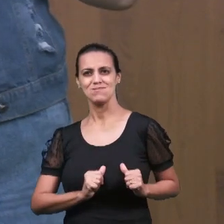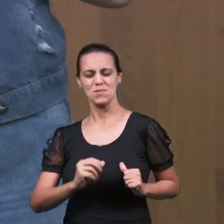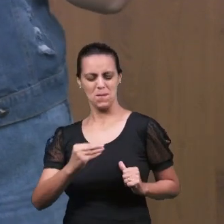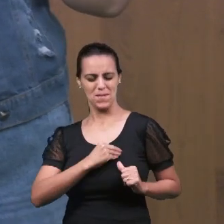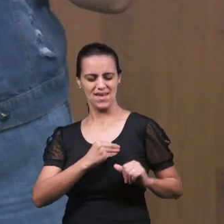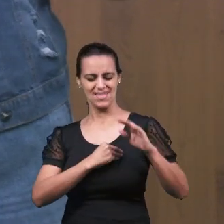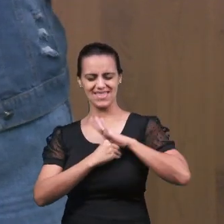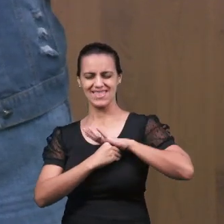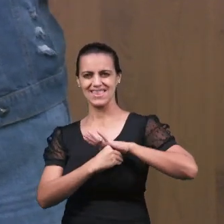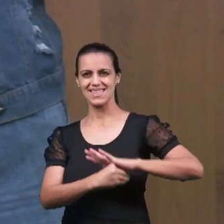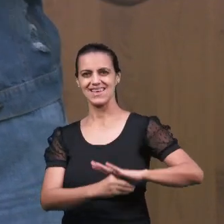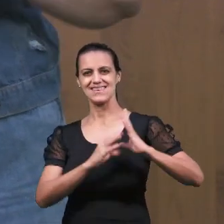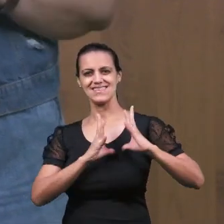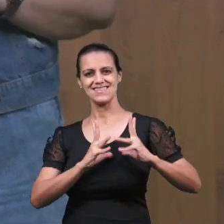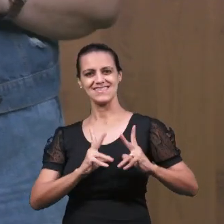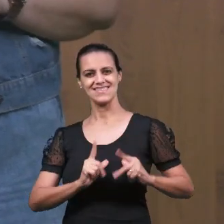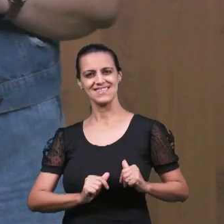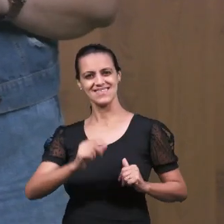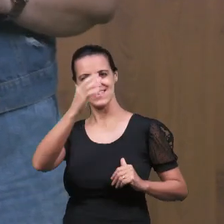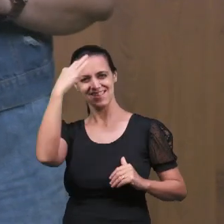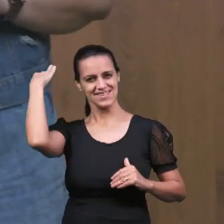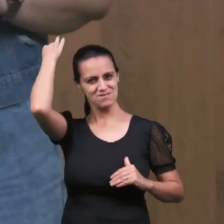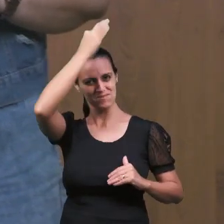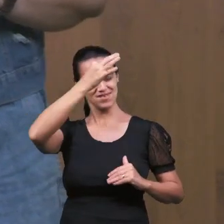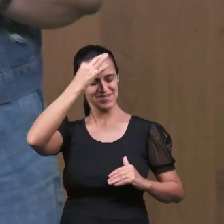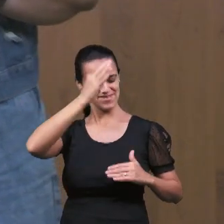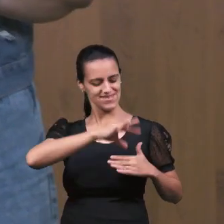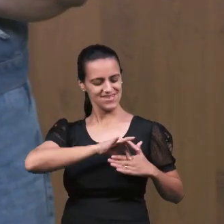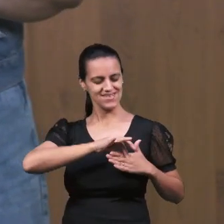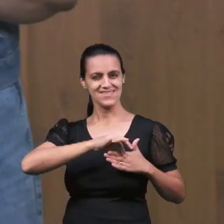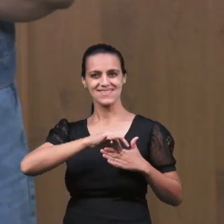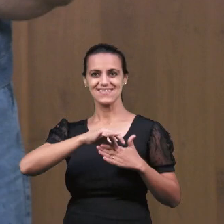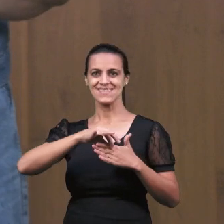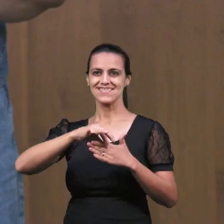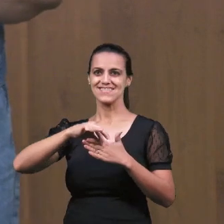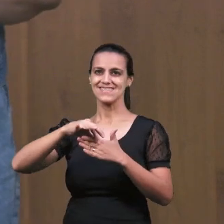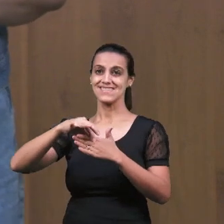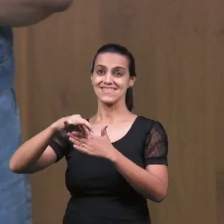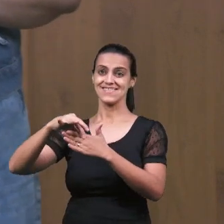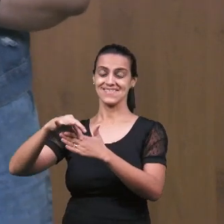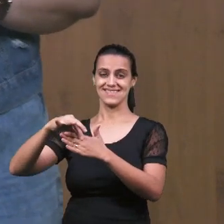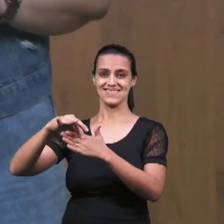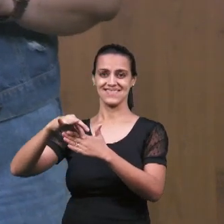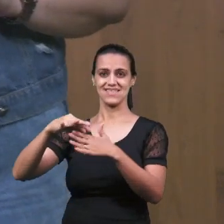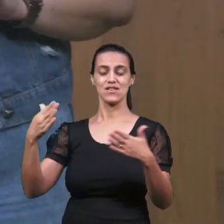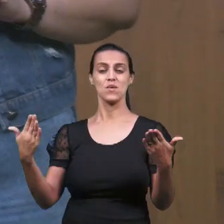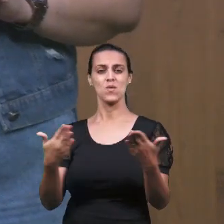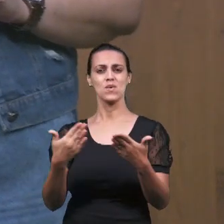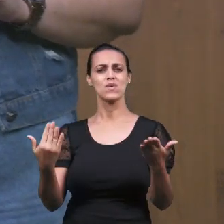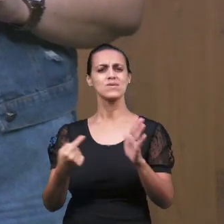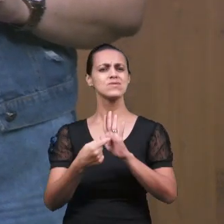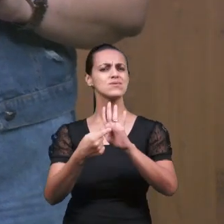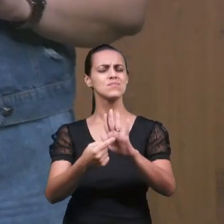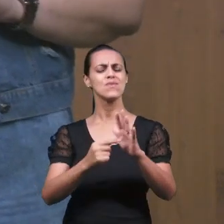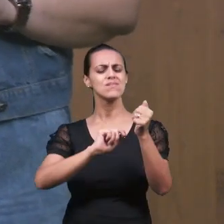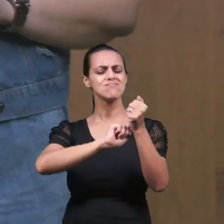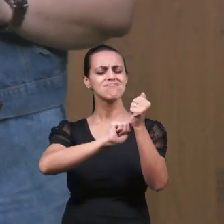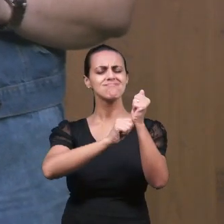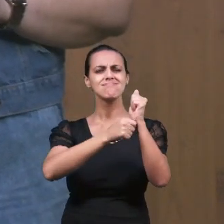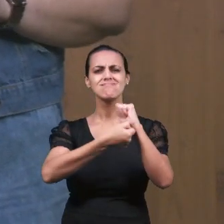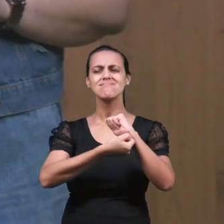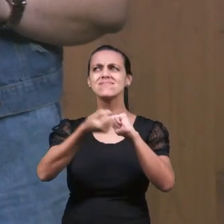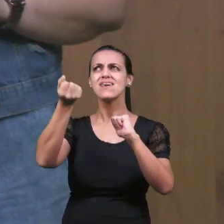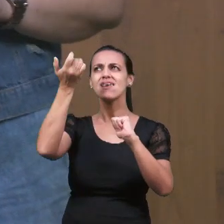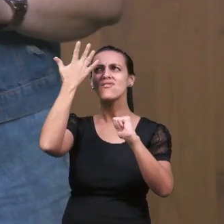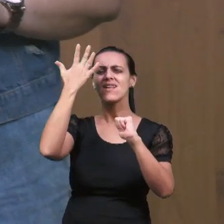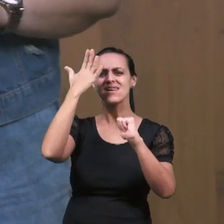la sanctification. Mais qu'est-ce que c'est la sanctification? C'est d'être, avoir un cœur pur de tout péché, d'avoir la